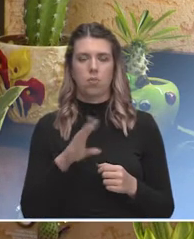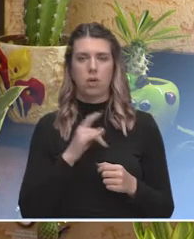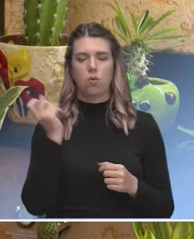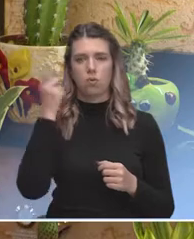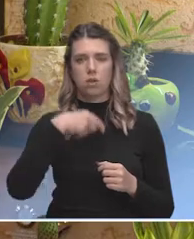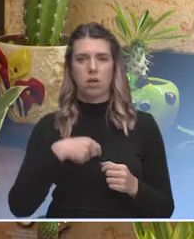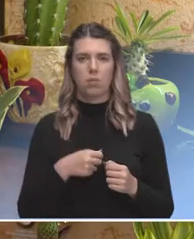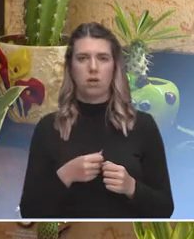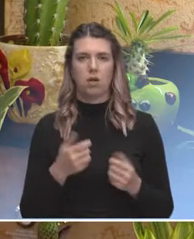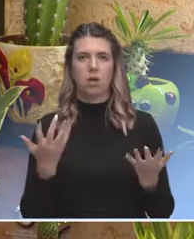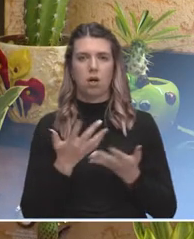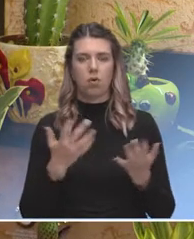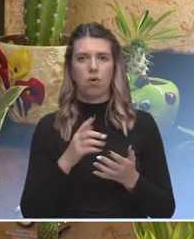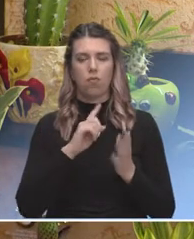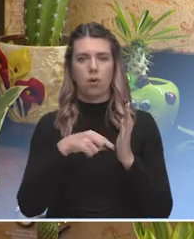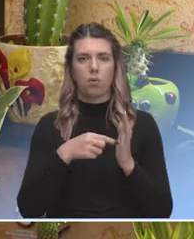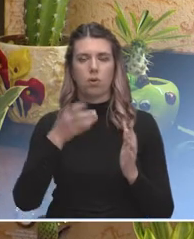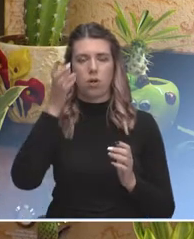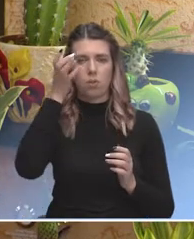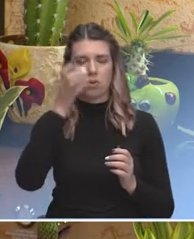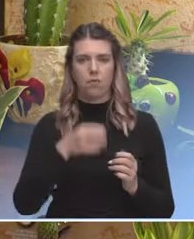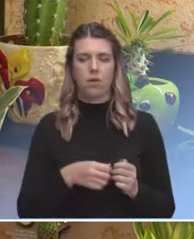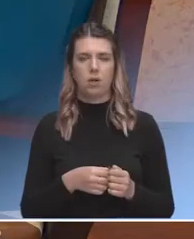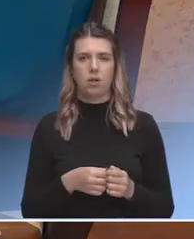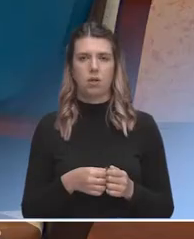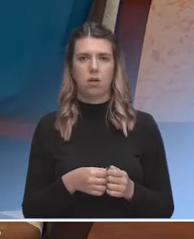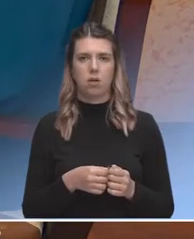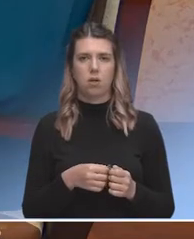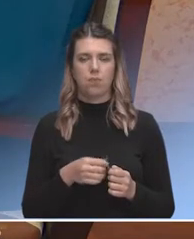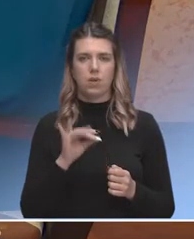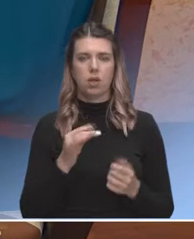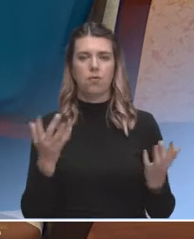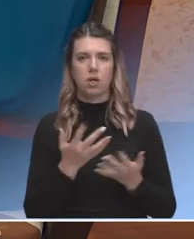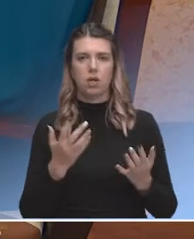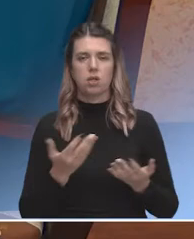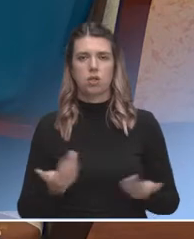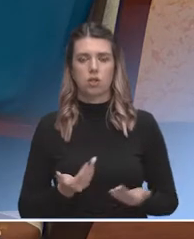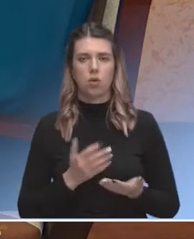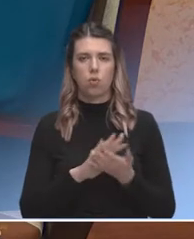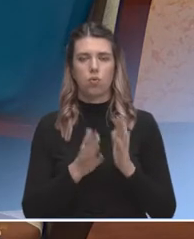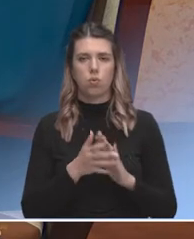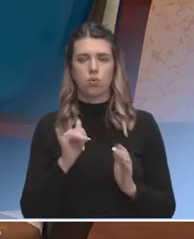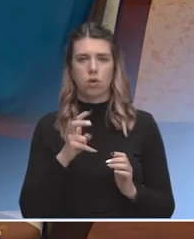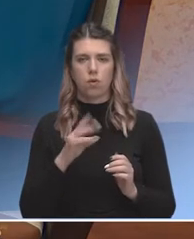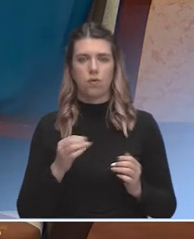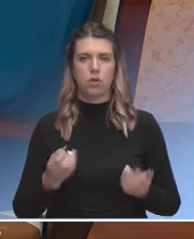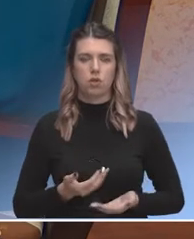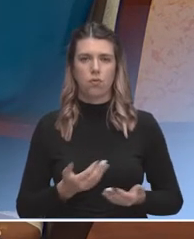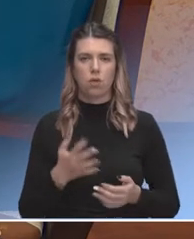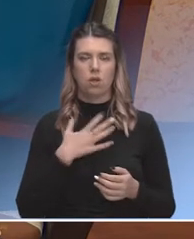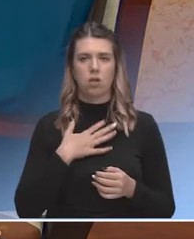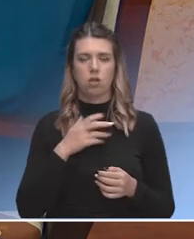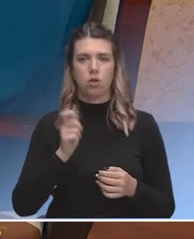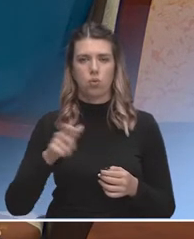мы узнаем, каков же уровень образования, но и в каких жилищных условиях